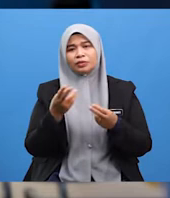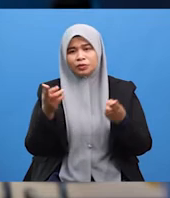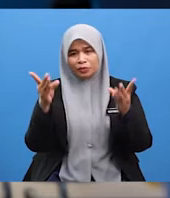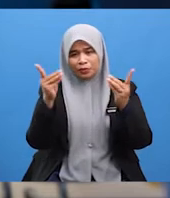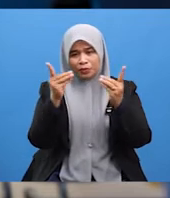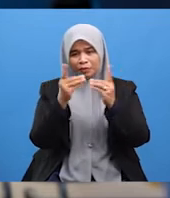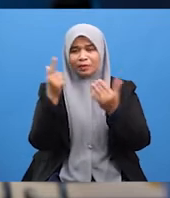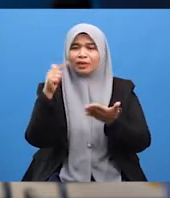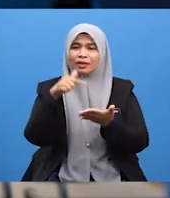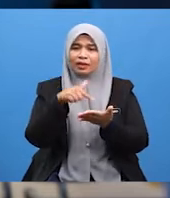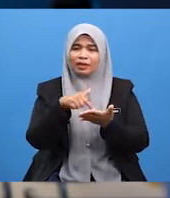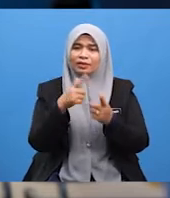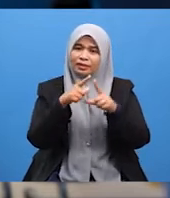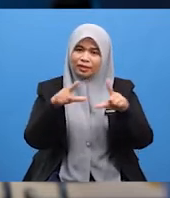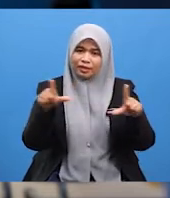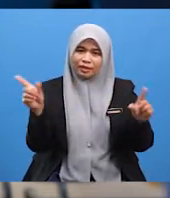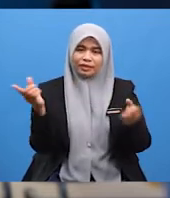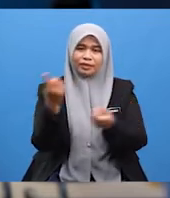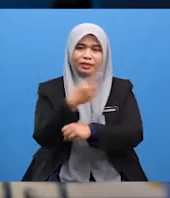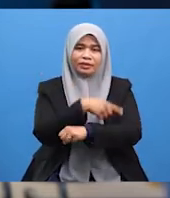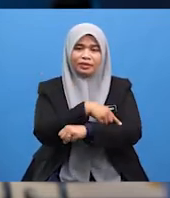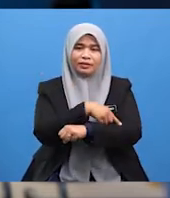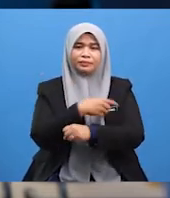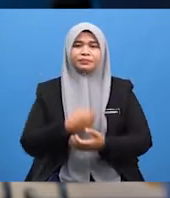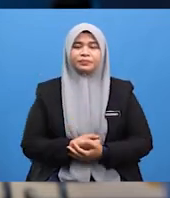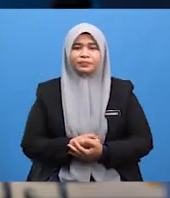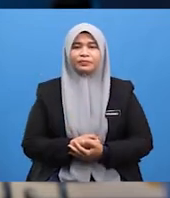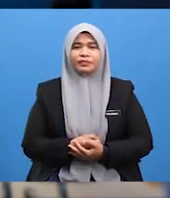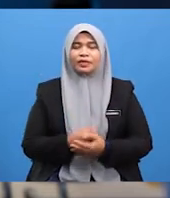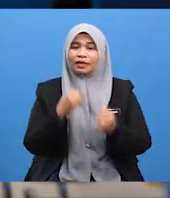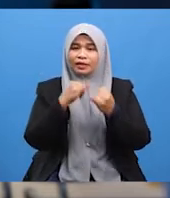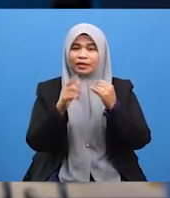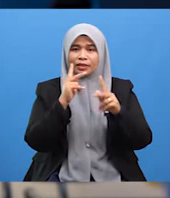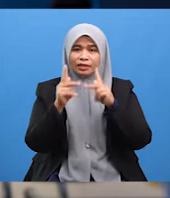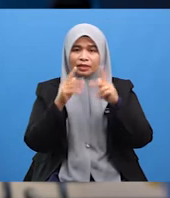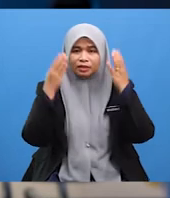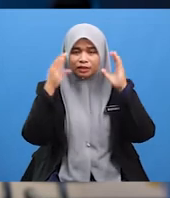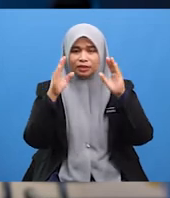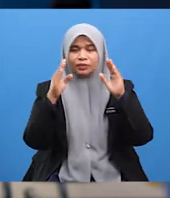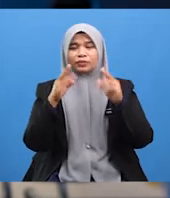bersua lagi di lain hari. Akhir kata,